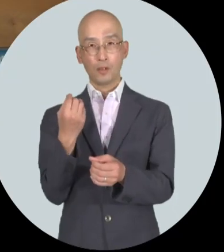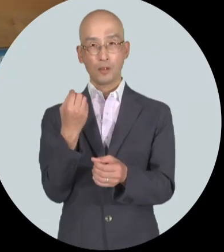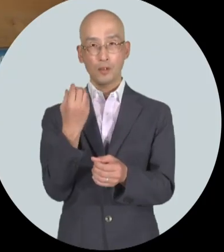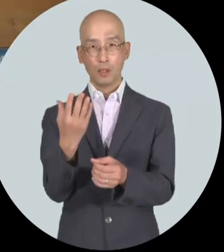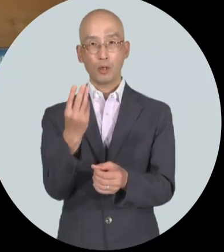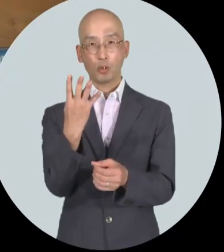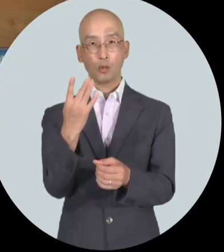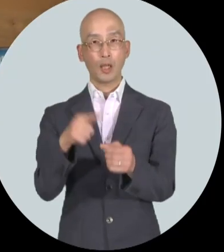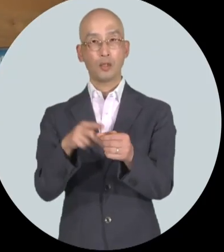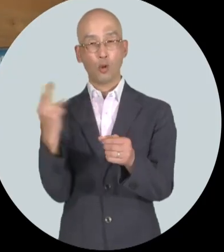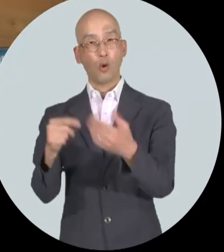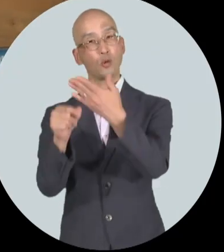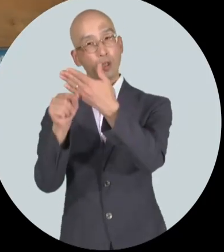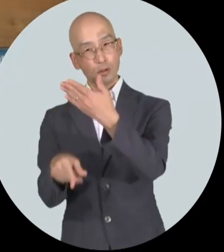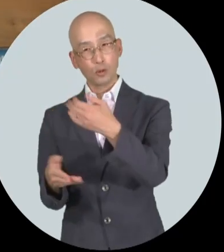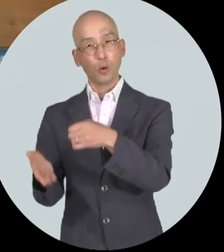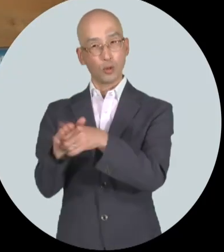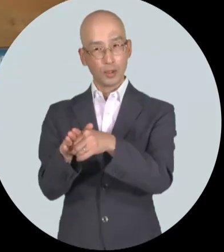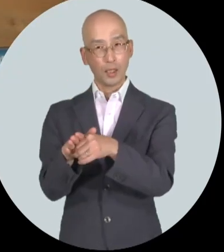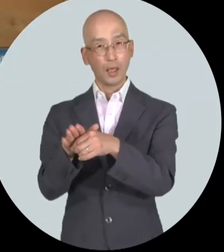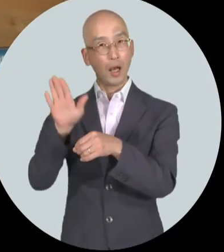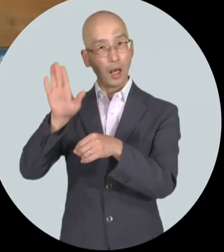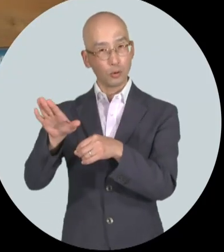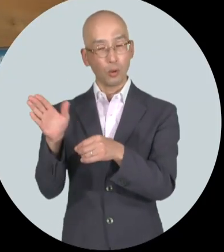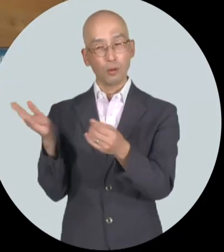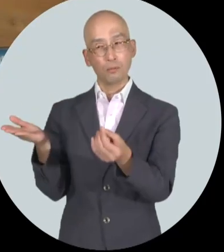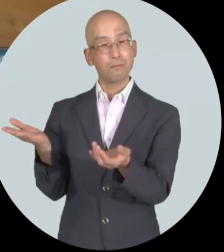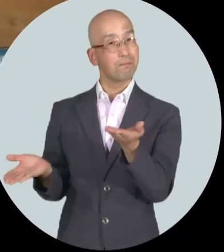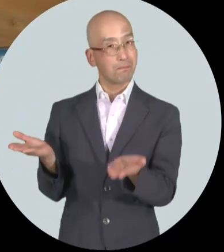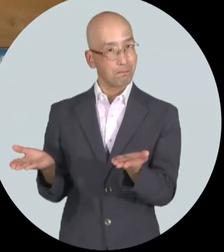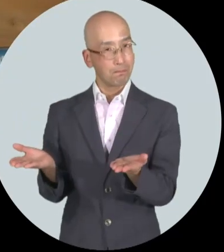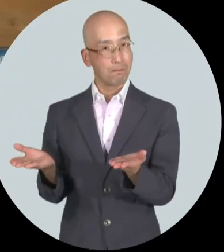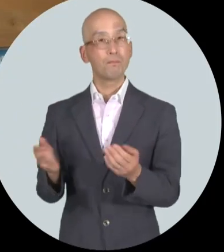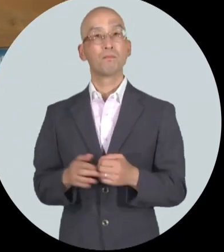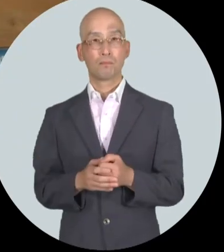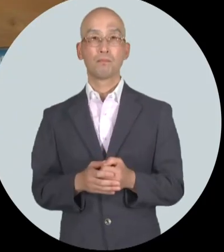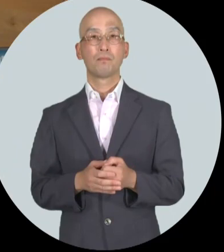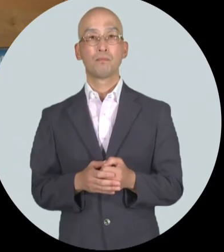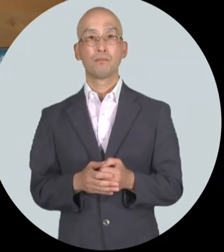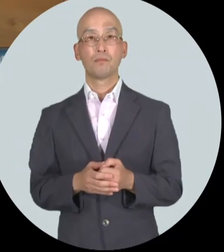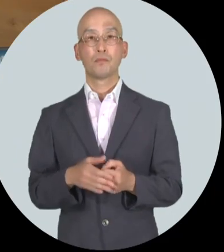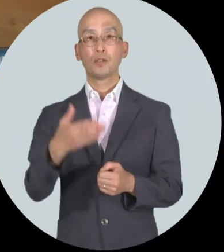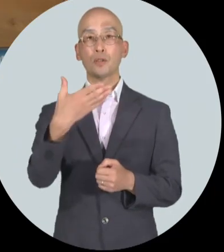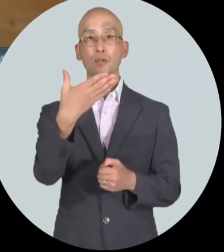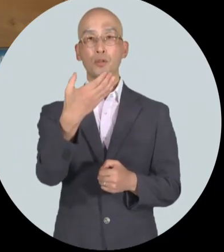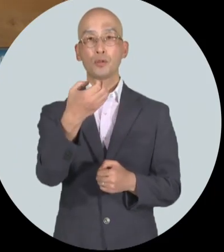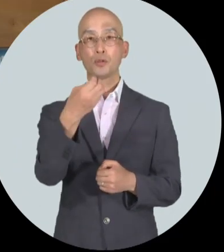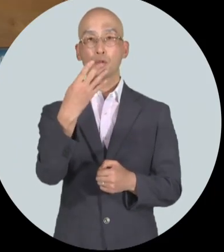令和4年度の9月補正後予算との比較で言いますと